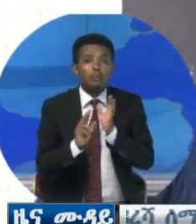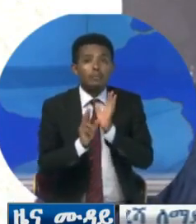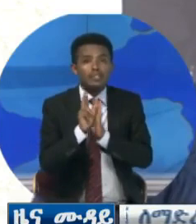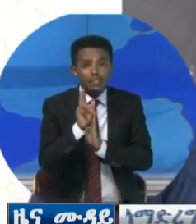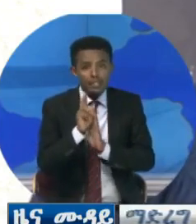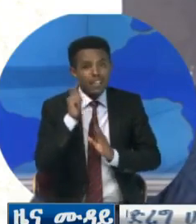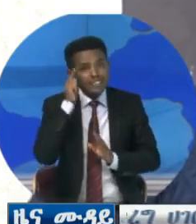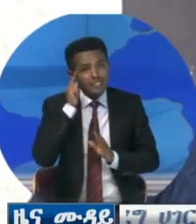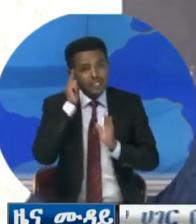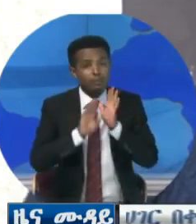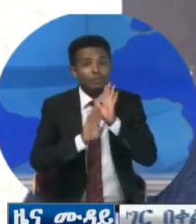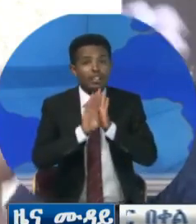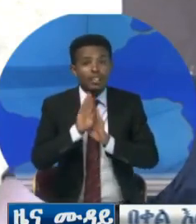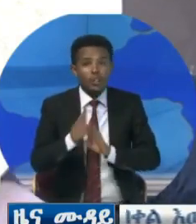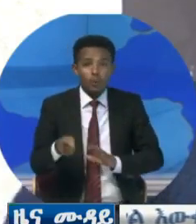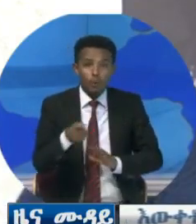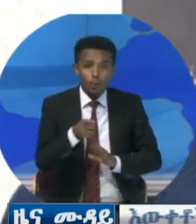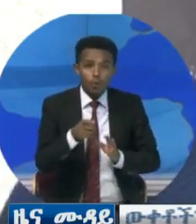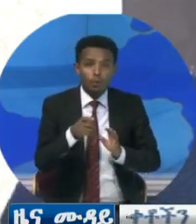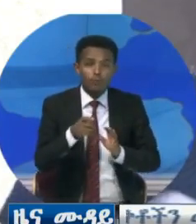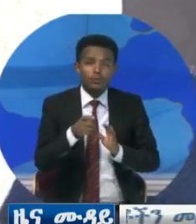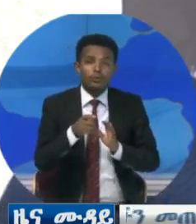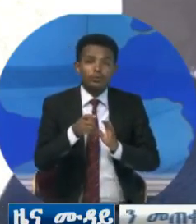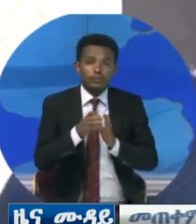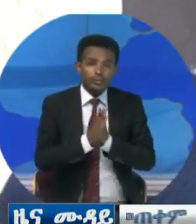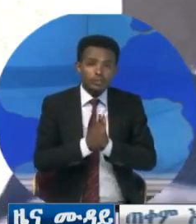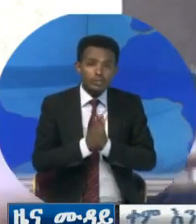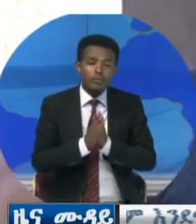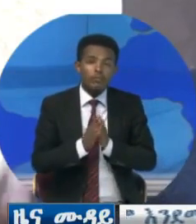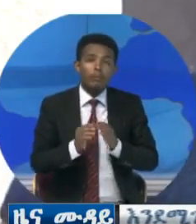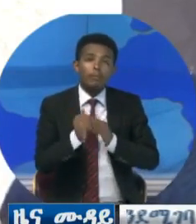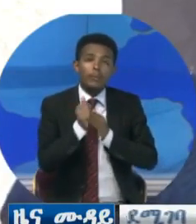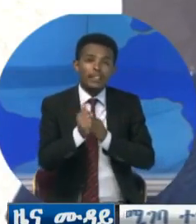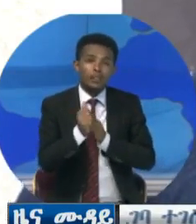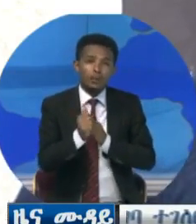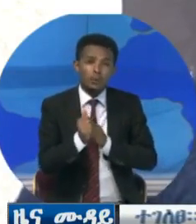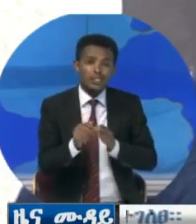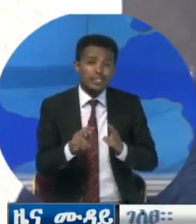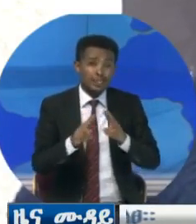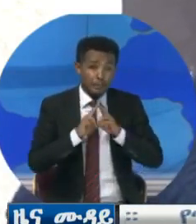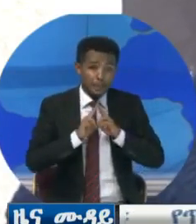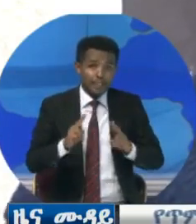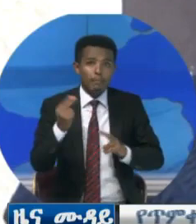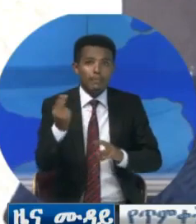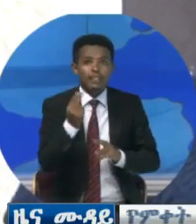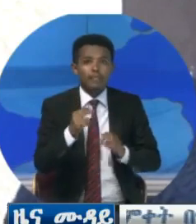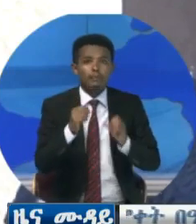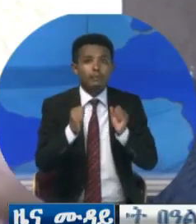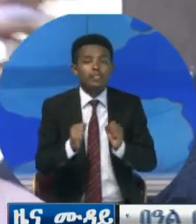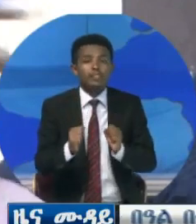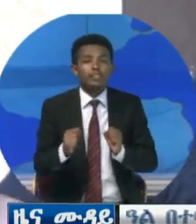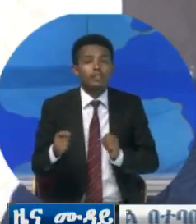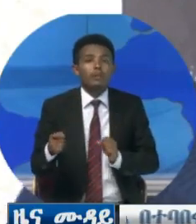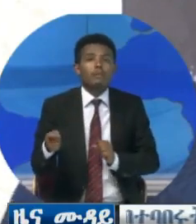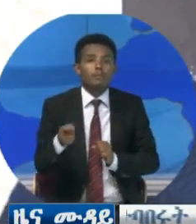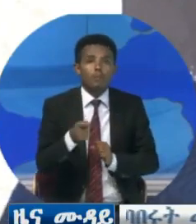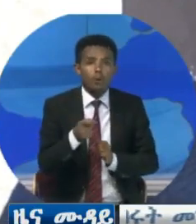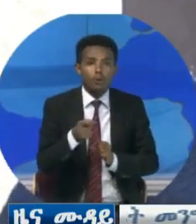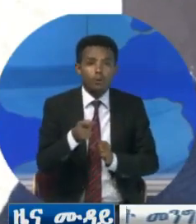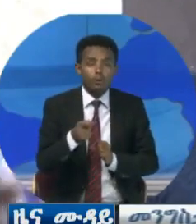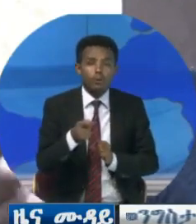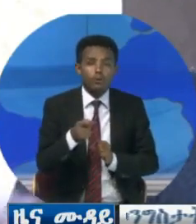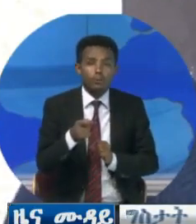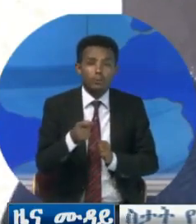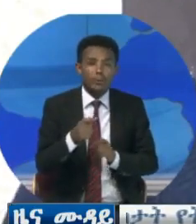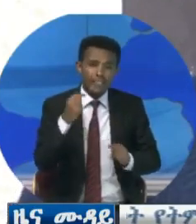ያደገ አስተሳሰብ ኖሮት ህዝቡን አንድ እርምጃ ቀድሞ መሪው እጅግ በጣም ሊጠቅም የሚችል አስተሳሰብን በማራመድ ብቻም